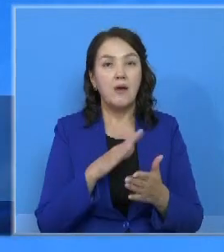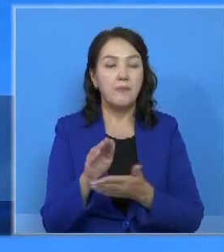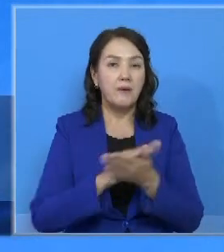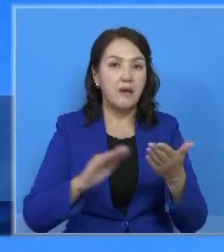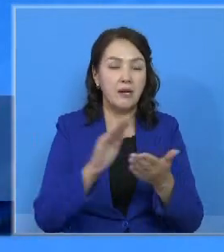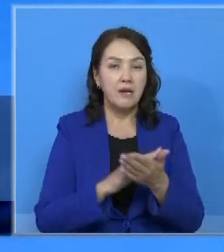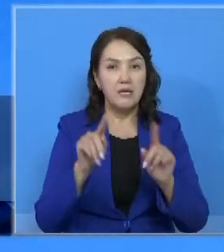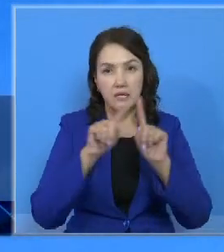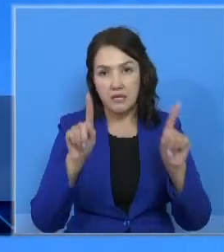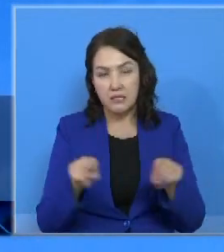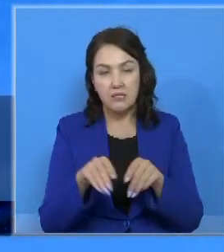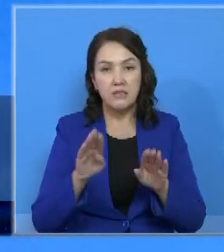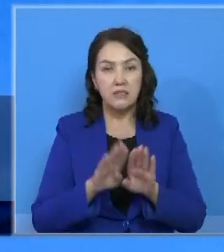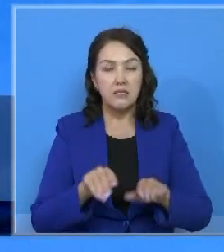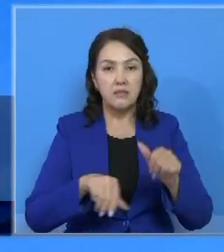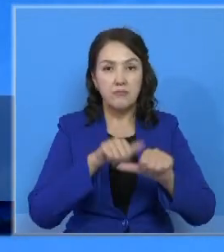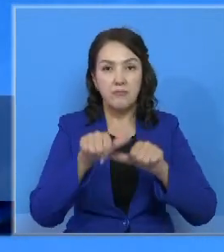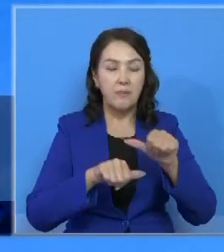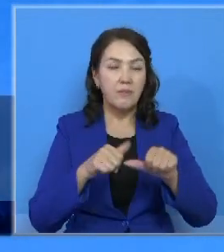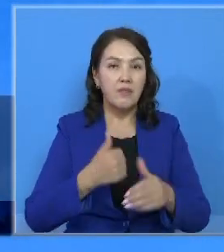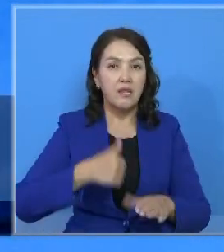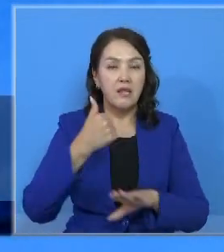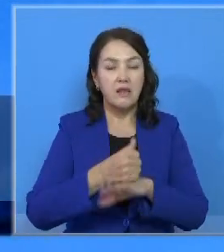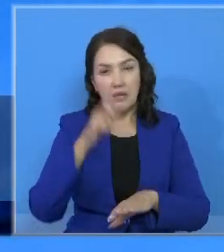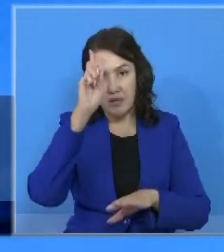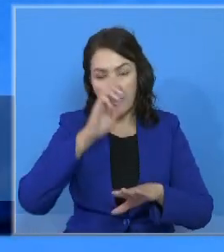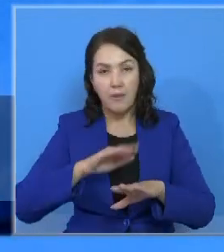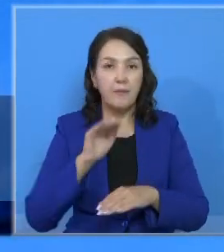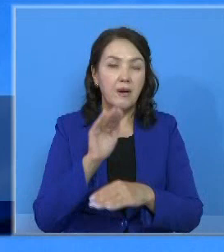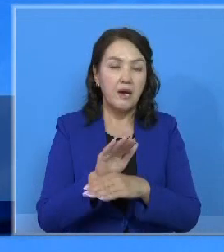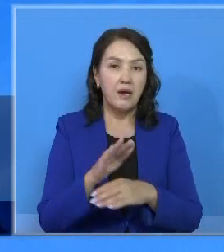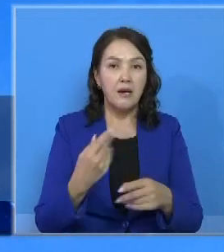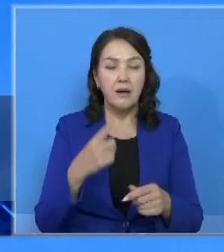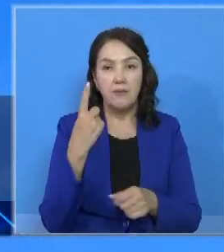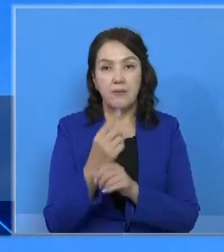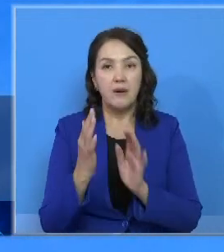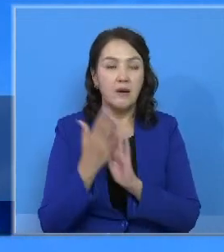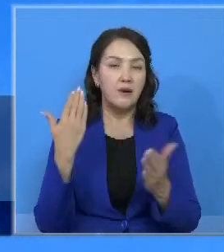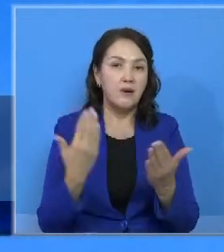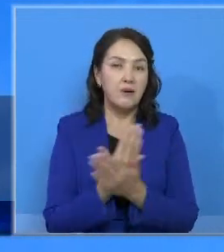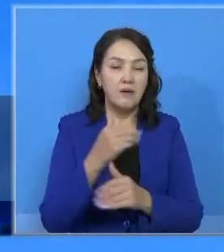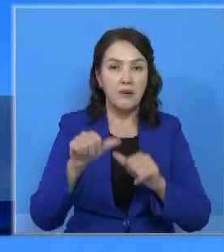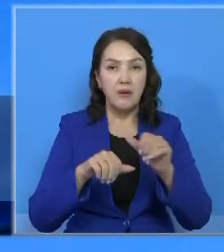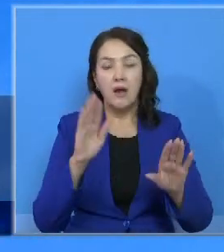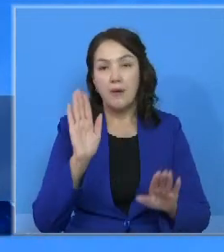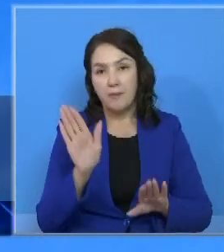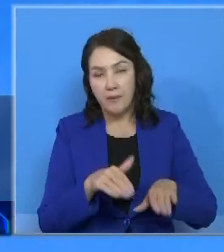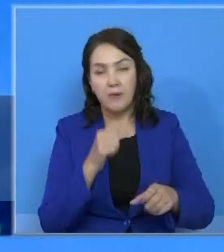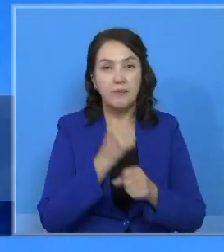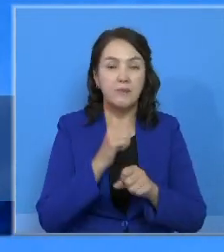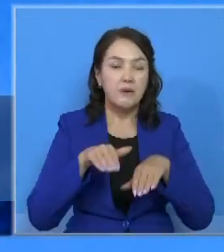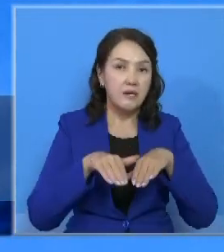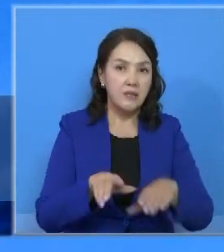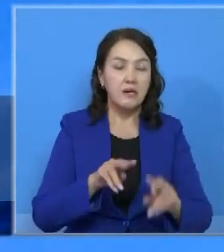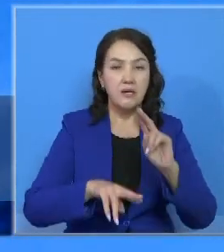повторное введение лицензирования детских садов по поручению главы государства. В первую очередь это коснется новых учреждений, затем действующих. Решаются вопросы